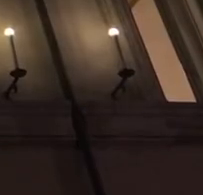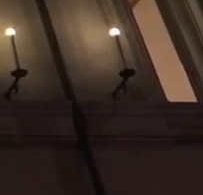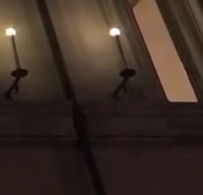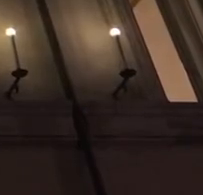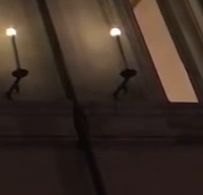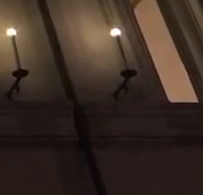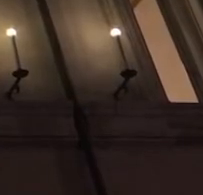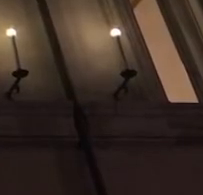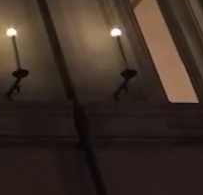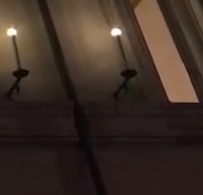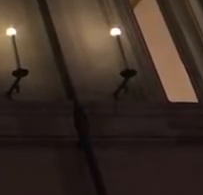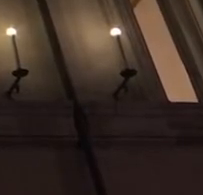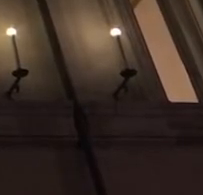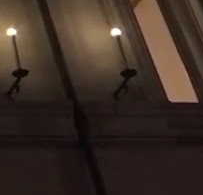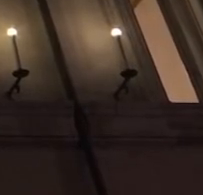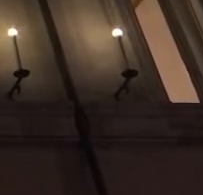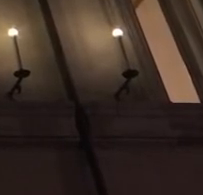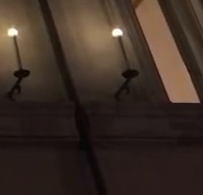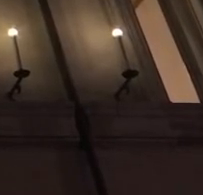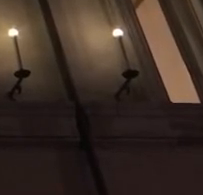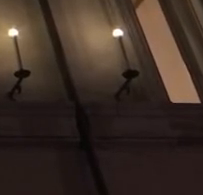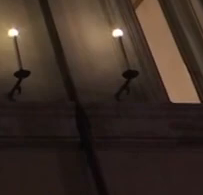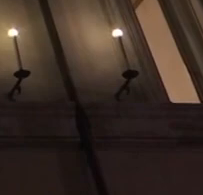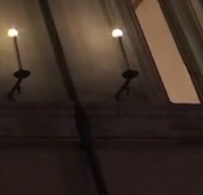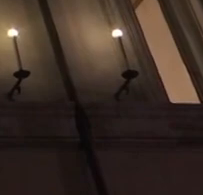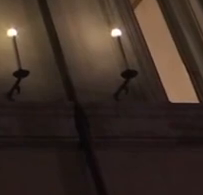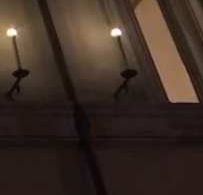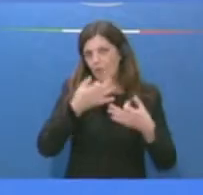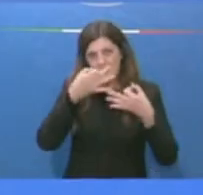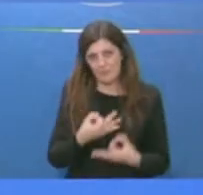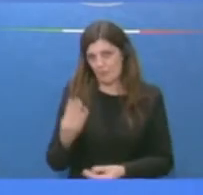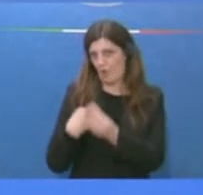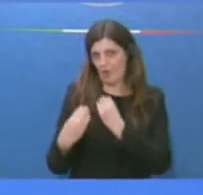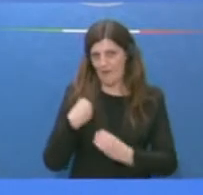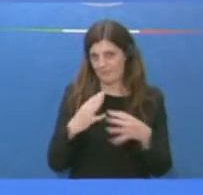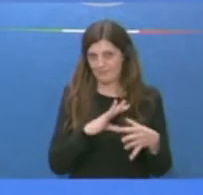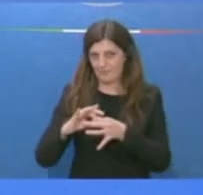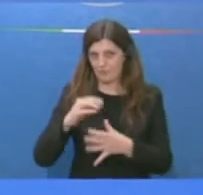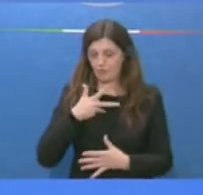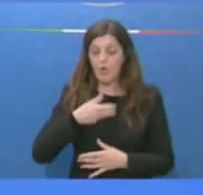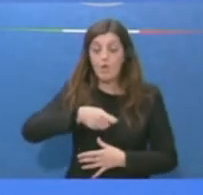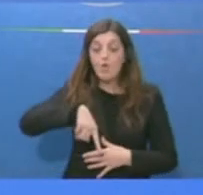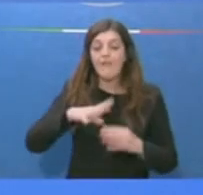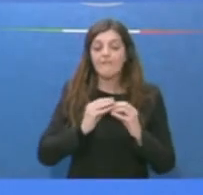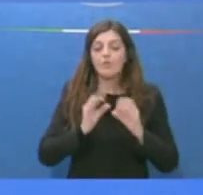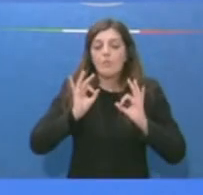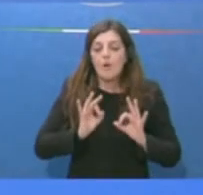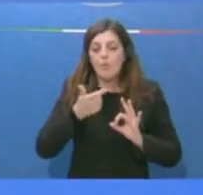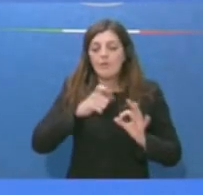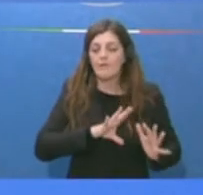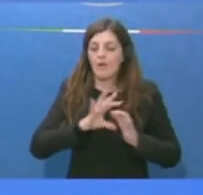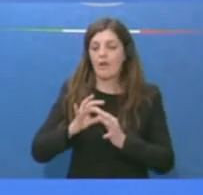come la scelta sia stata orientata da un mero calcolo costi benefici ma lo abbiamo fatto sulla base dei dati